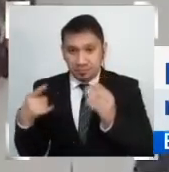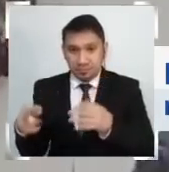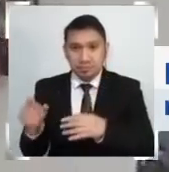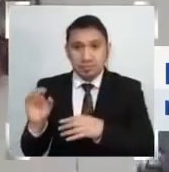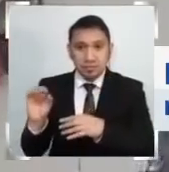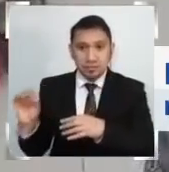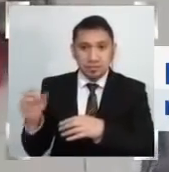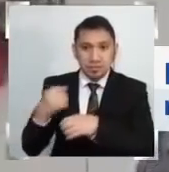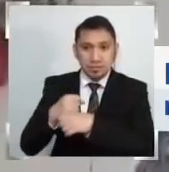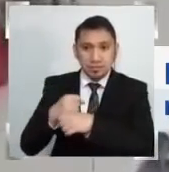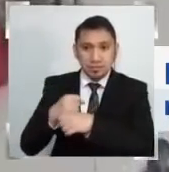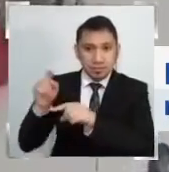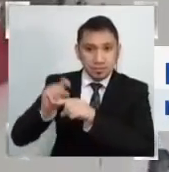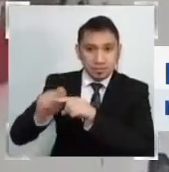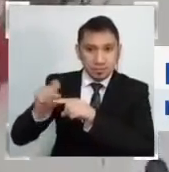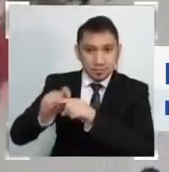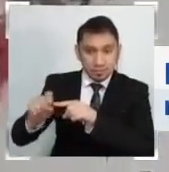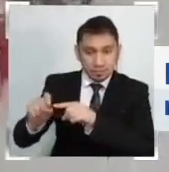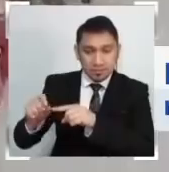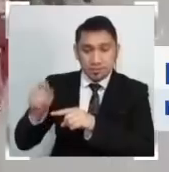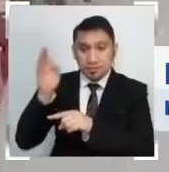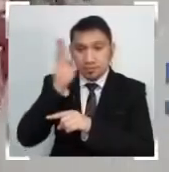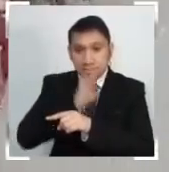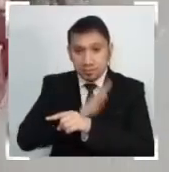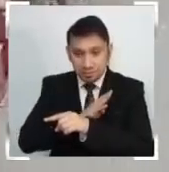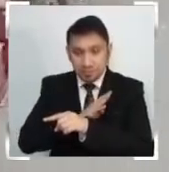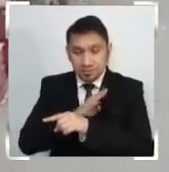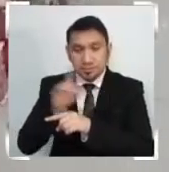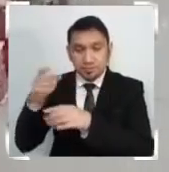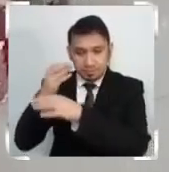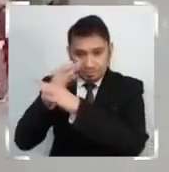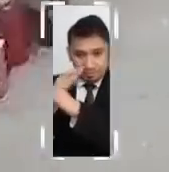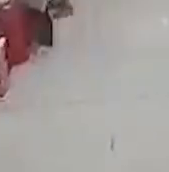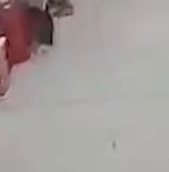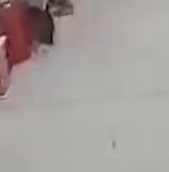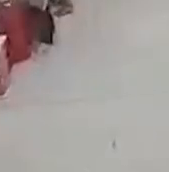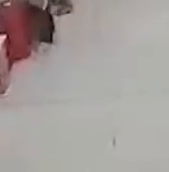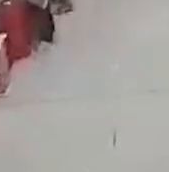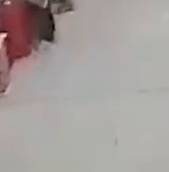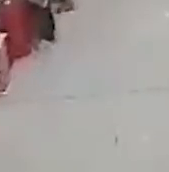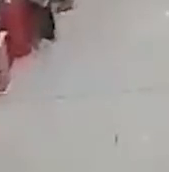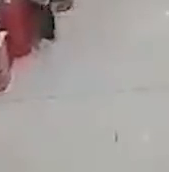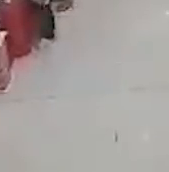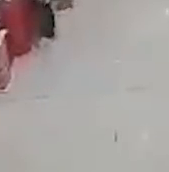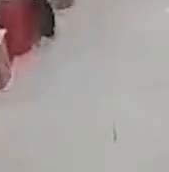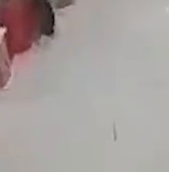Cooperative sa mga nasirang poste para maibalik ang serbisyo ng kuryente.